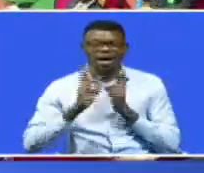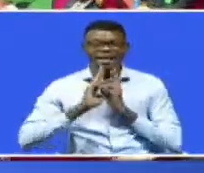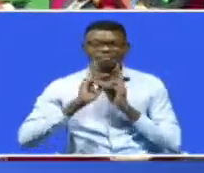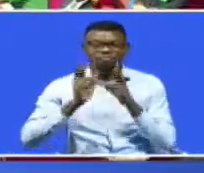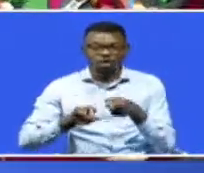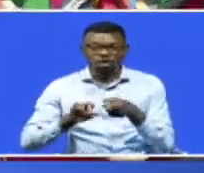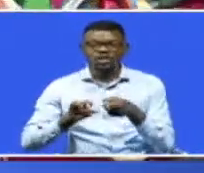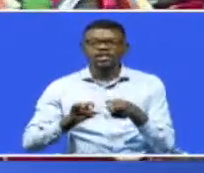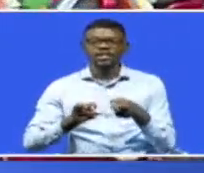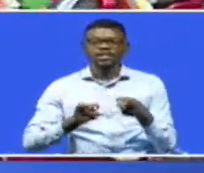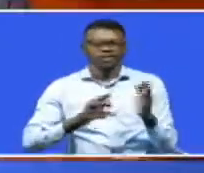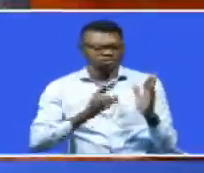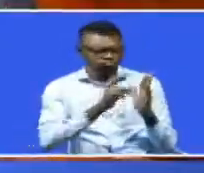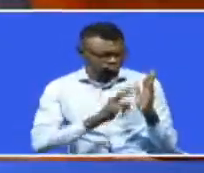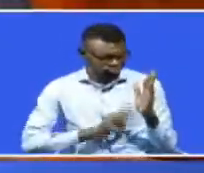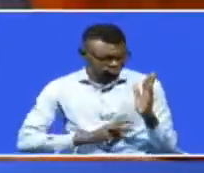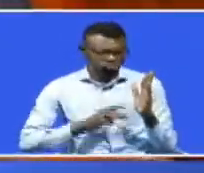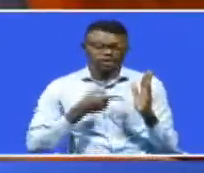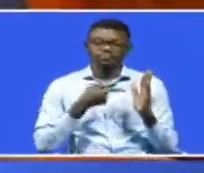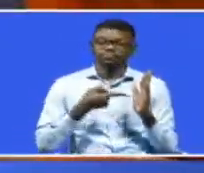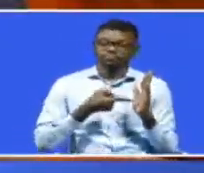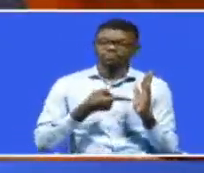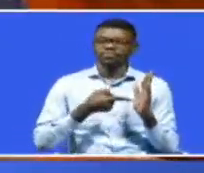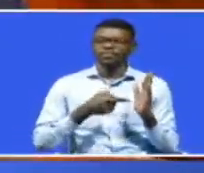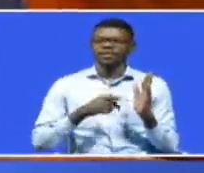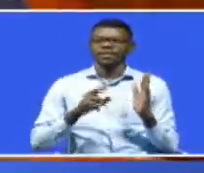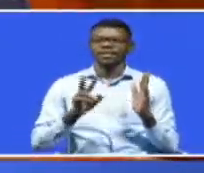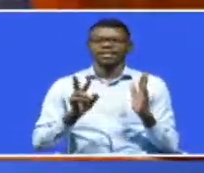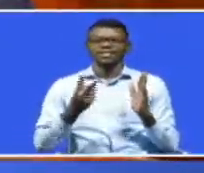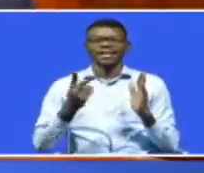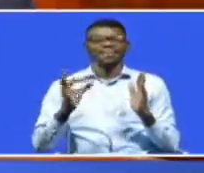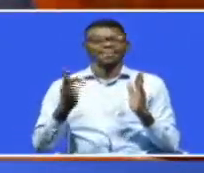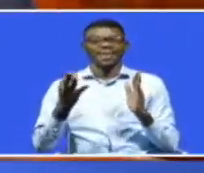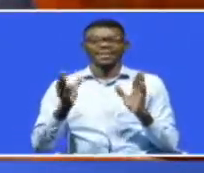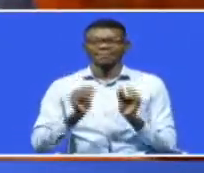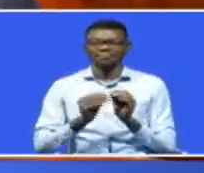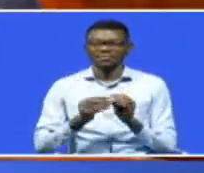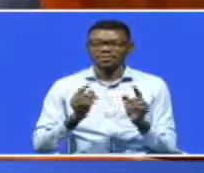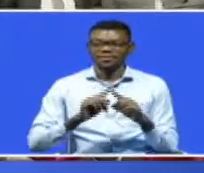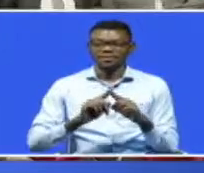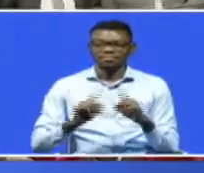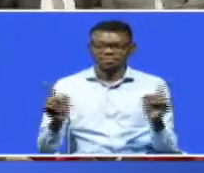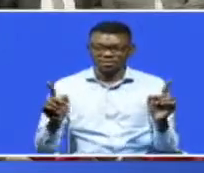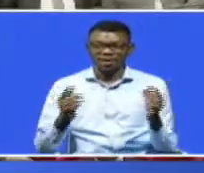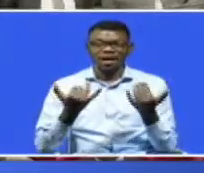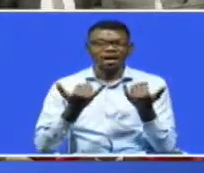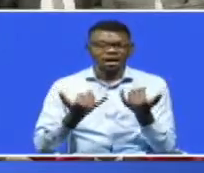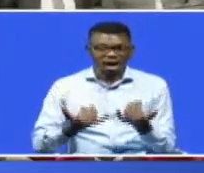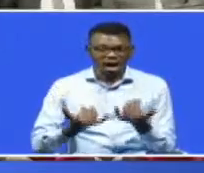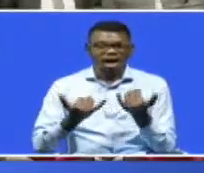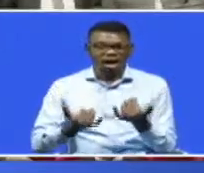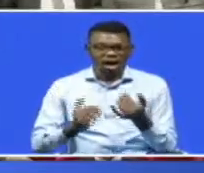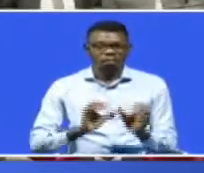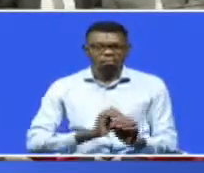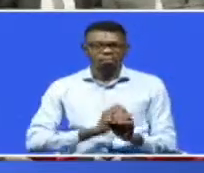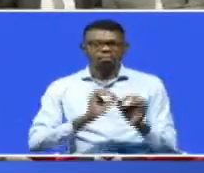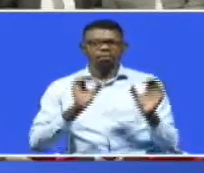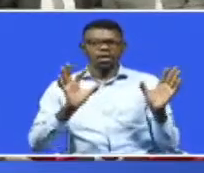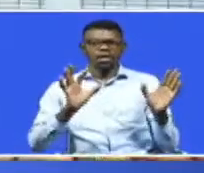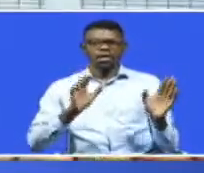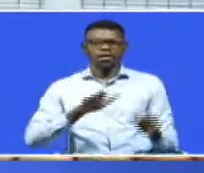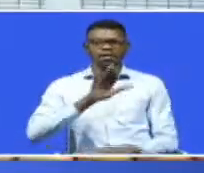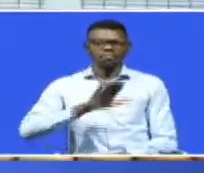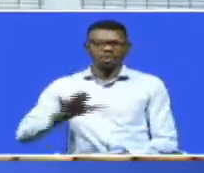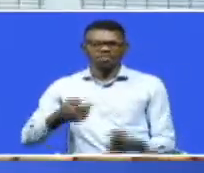kuwezesha kusoma mswada huo awamu za pili na tatu, sasa siri imeanza kuibuka ni kwa nini kuna mvutano